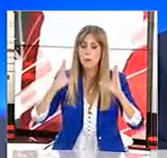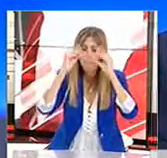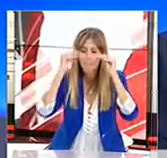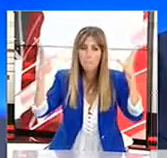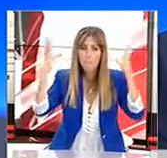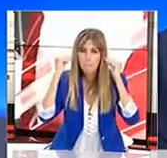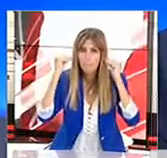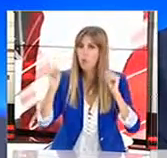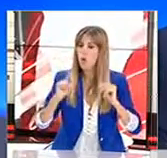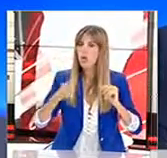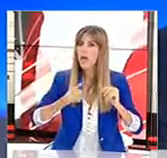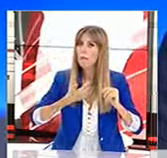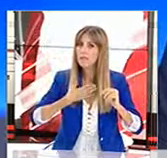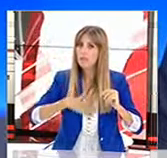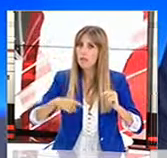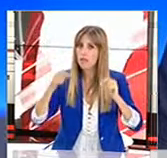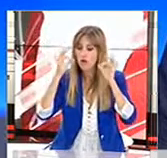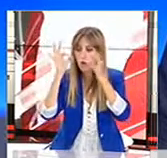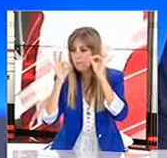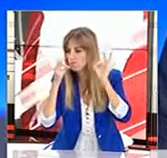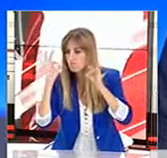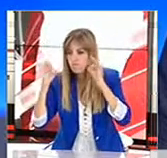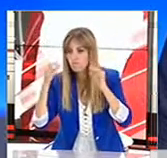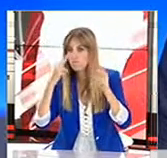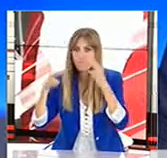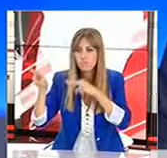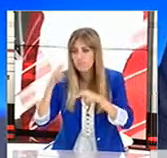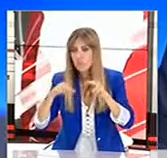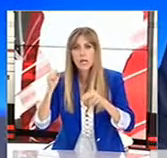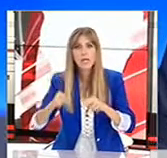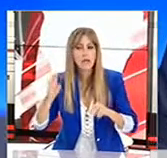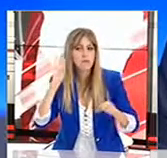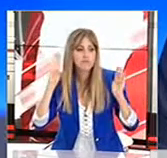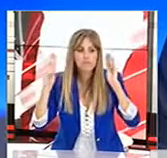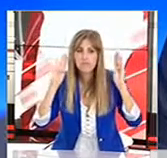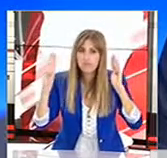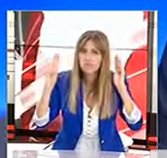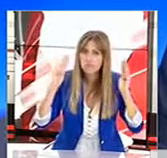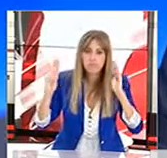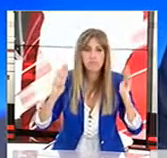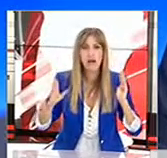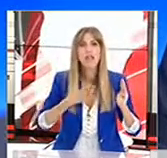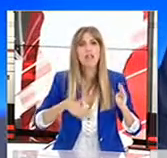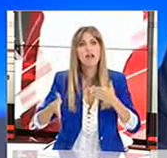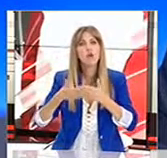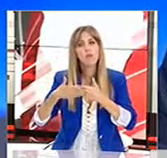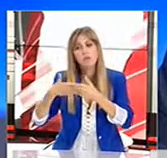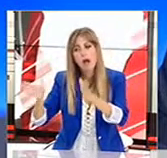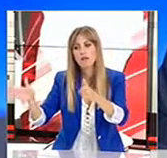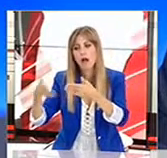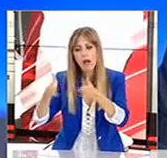πόρτες. Εμείς συγκυβερνάμε εδώ και 3-3,5 χρόνια με ένα κόμμα της κεντροδεξιάς